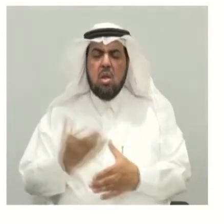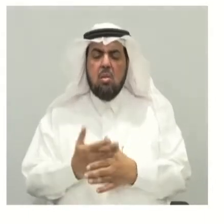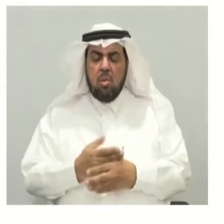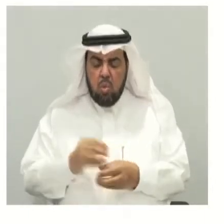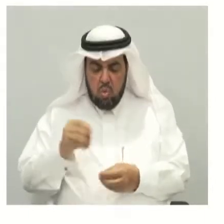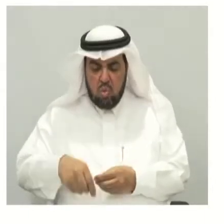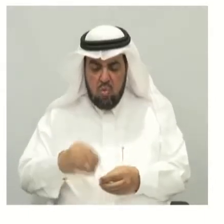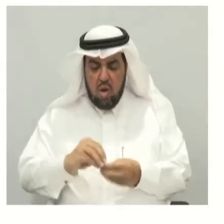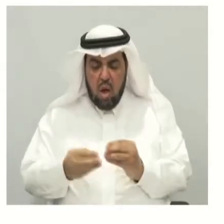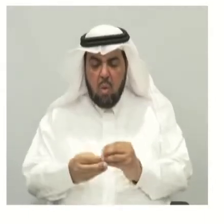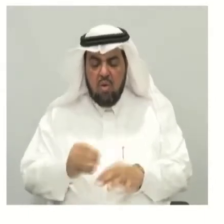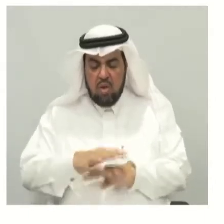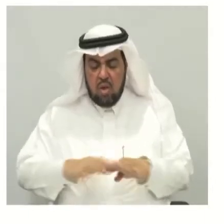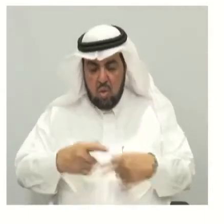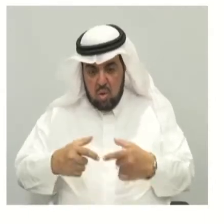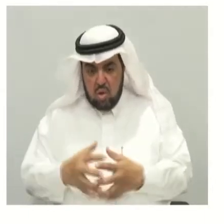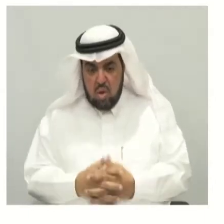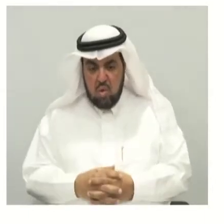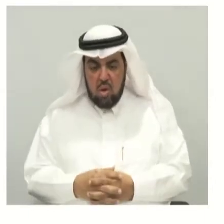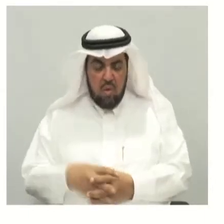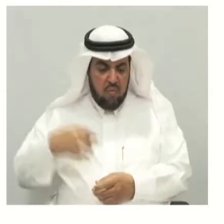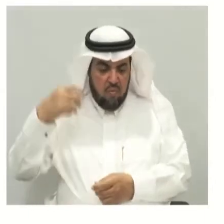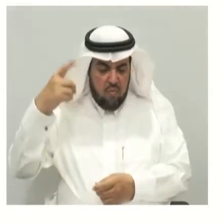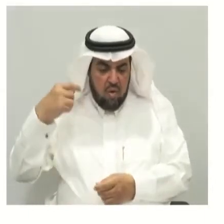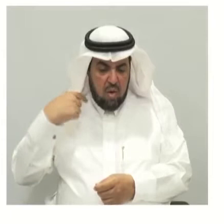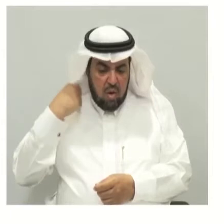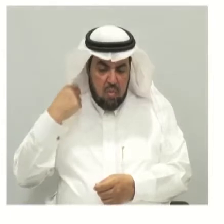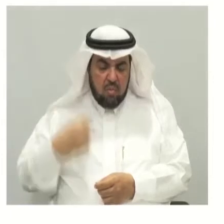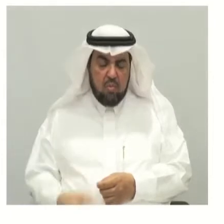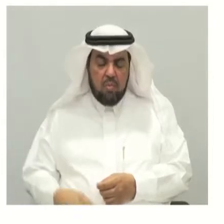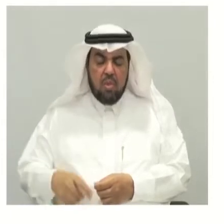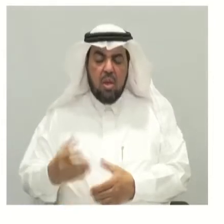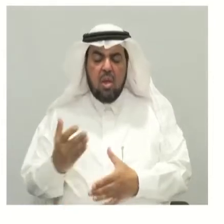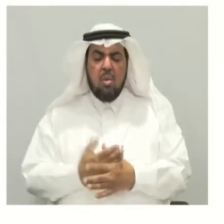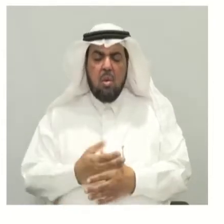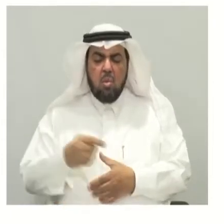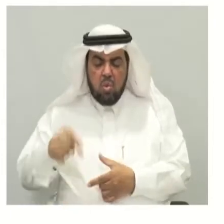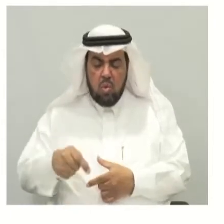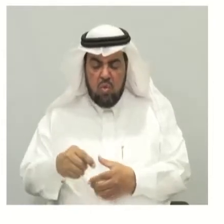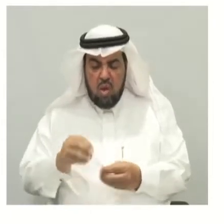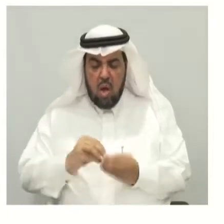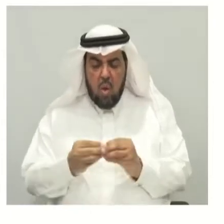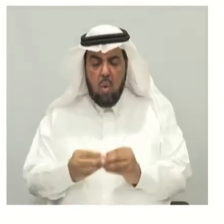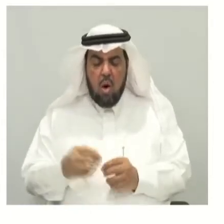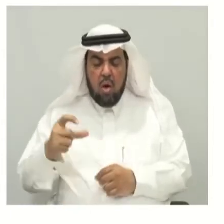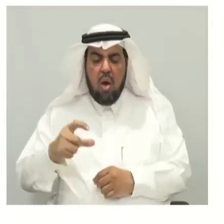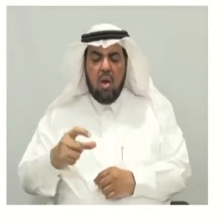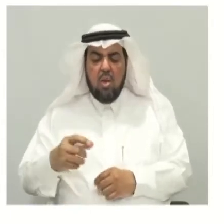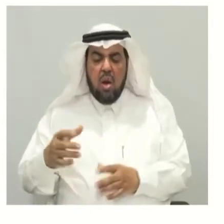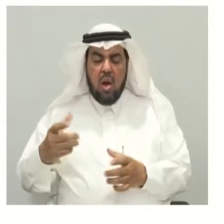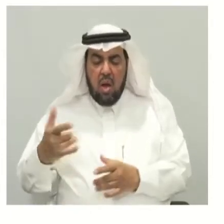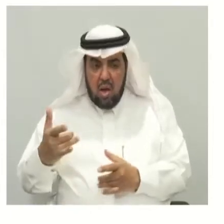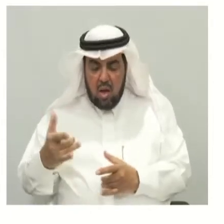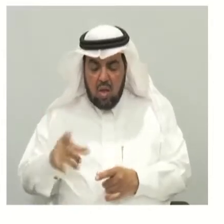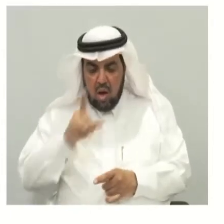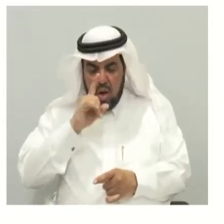في الجدول ماذا؟ في الجدول الدوري. ها فكر معي قليلا، ما هو السر في وجود هذه الألوان؟ اللون الأزرق، الأخضر،